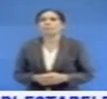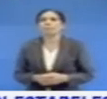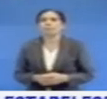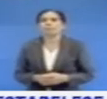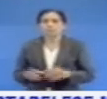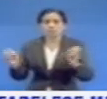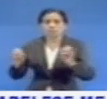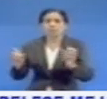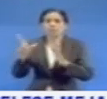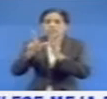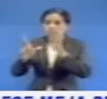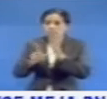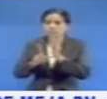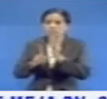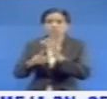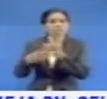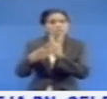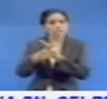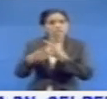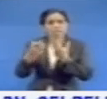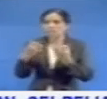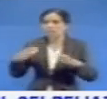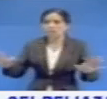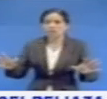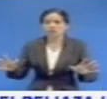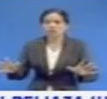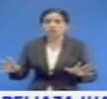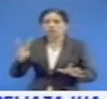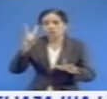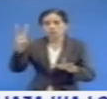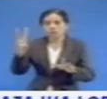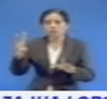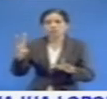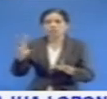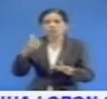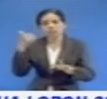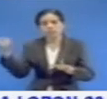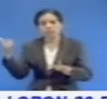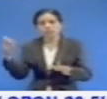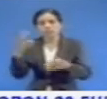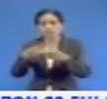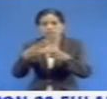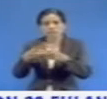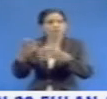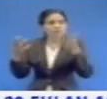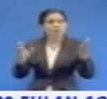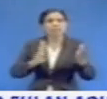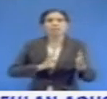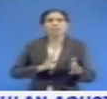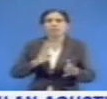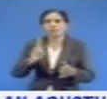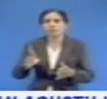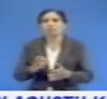lakon, rua seluk bafal iha bekora, tamatia orçamento conta bancari suku bekora Nianian. Então, a mi tem que